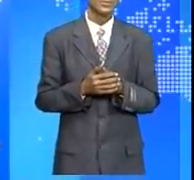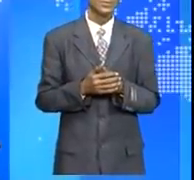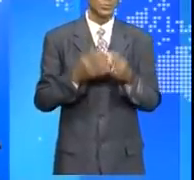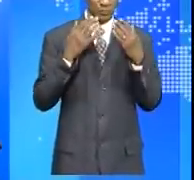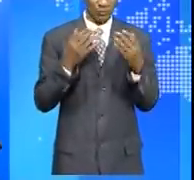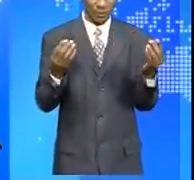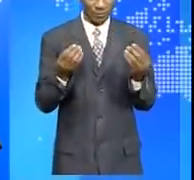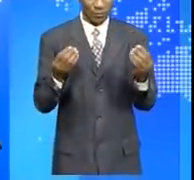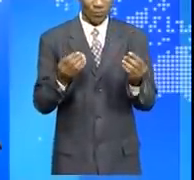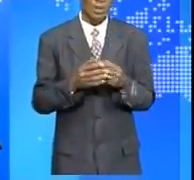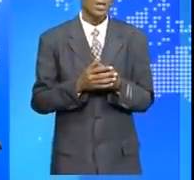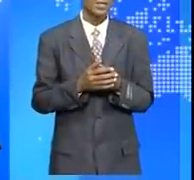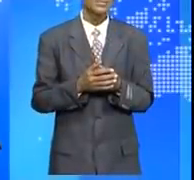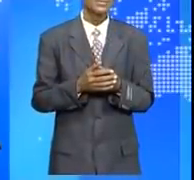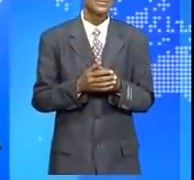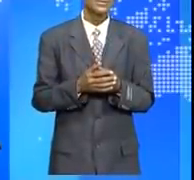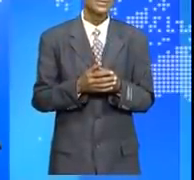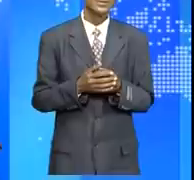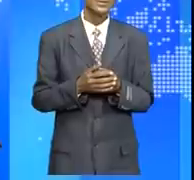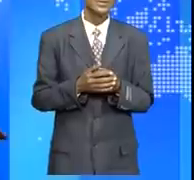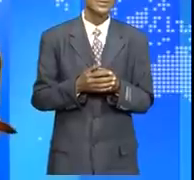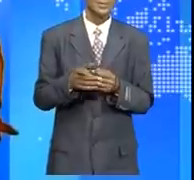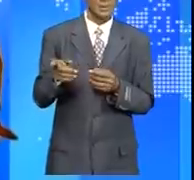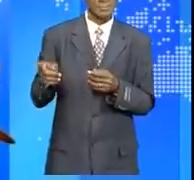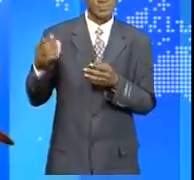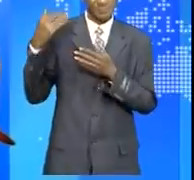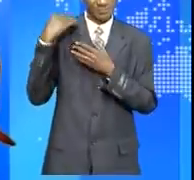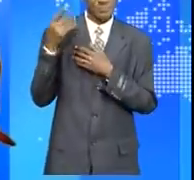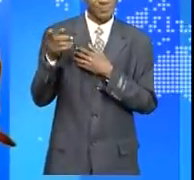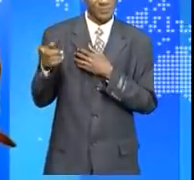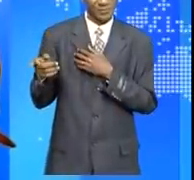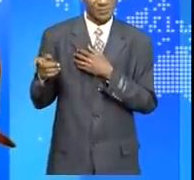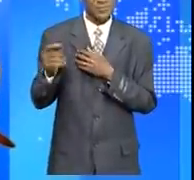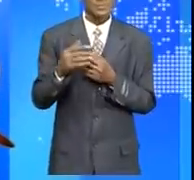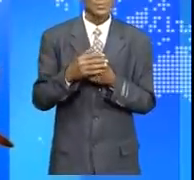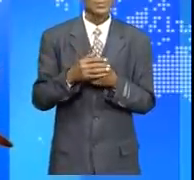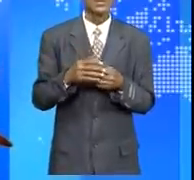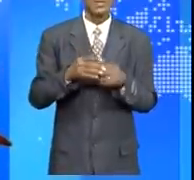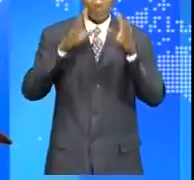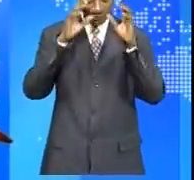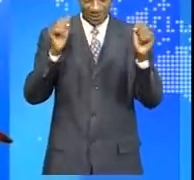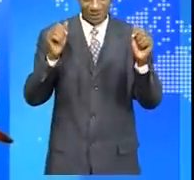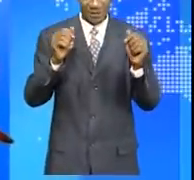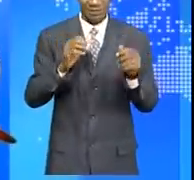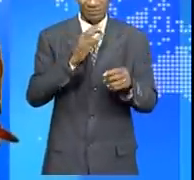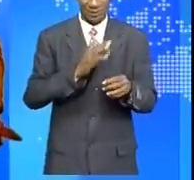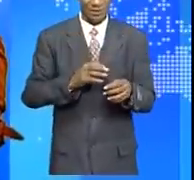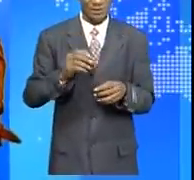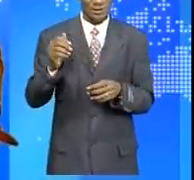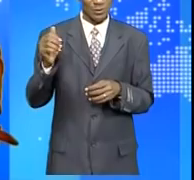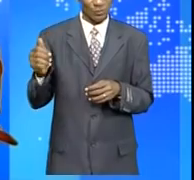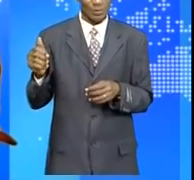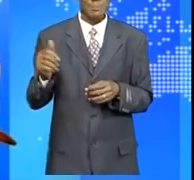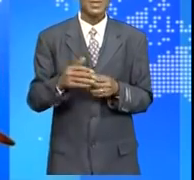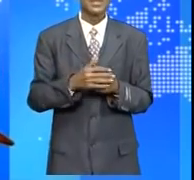plus attristées à son Excellence, Monsieur le Président de la République, au chef de l'État, ainsi qu'à la famille biologique